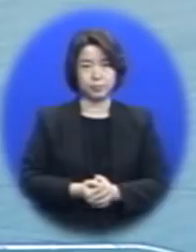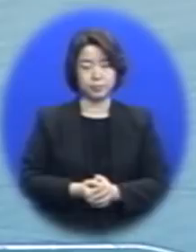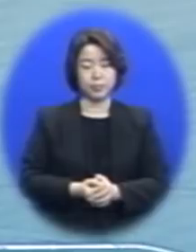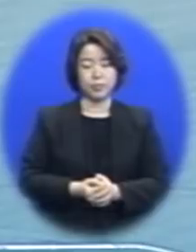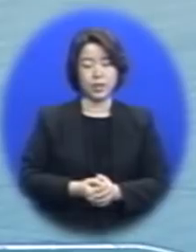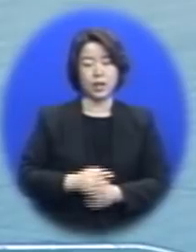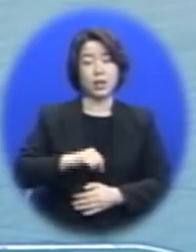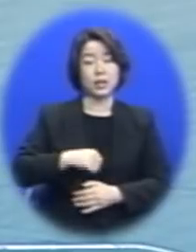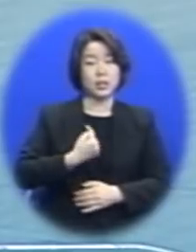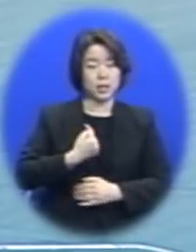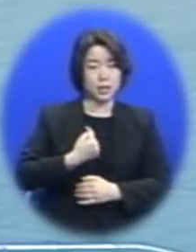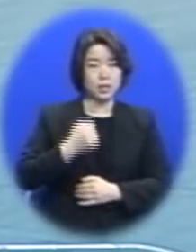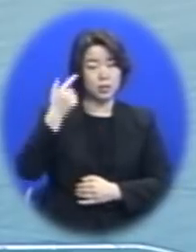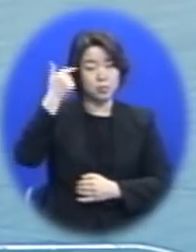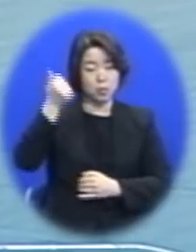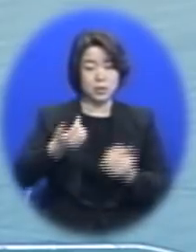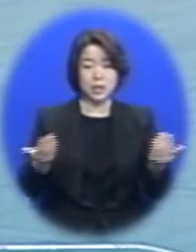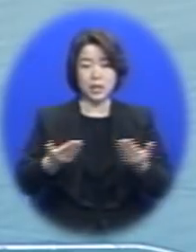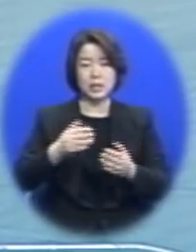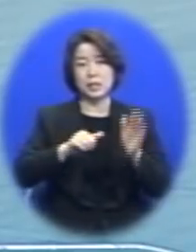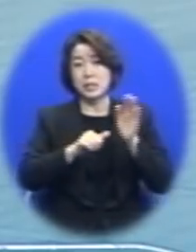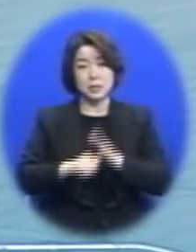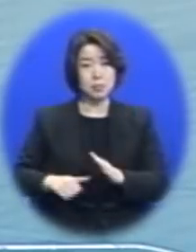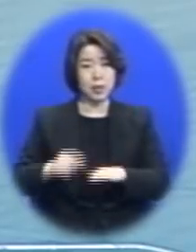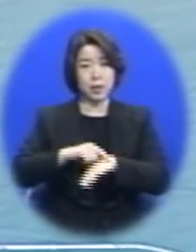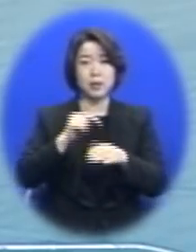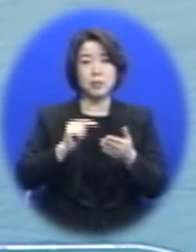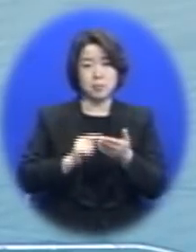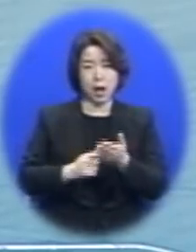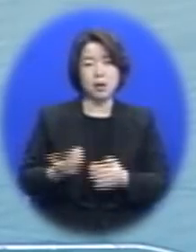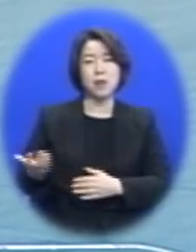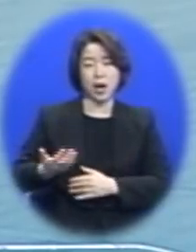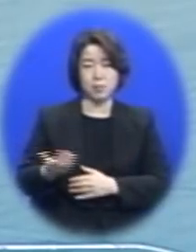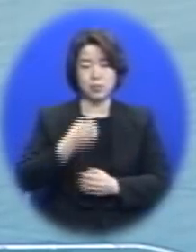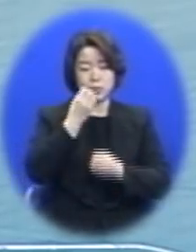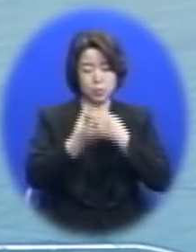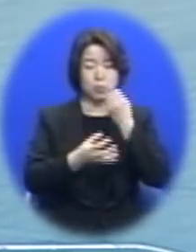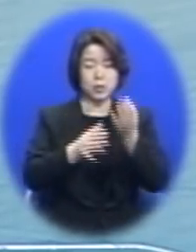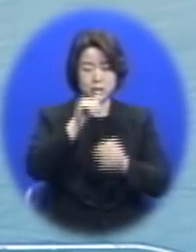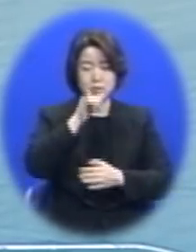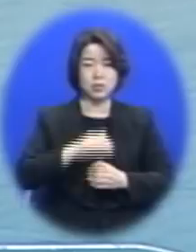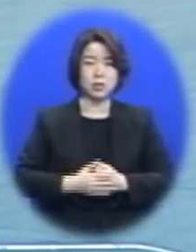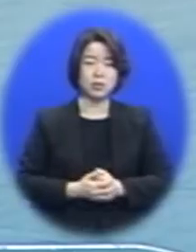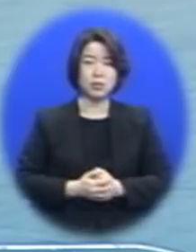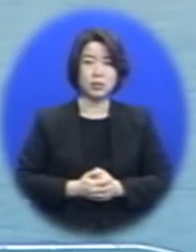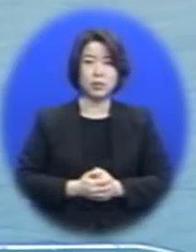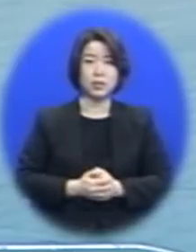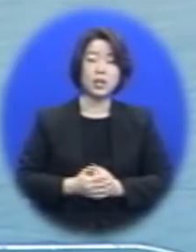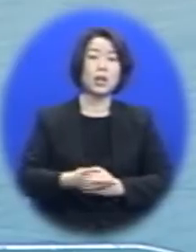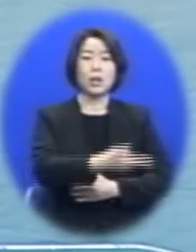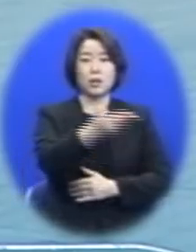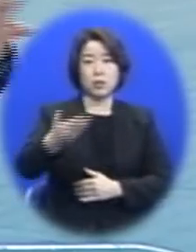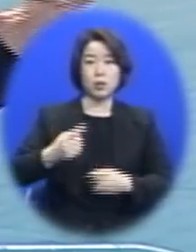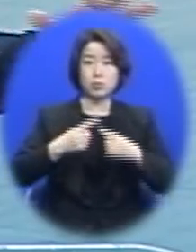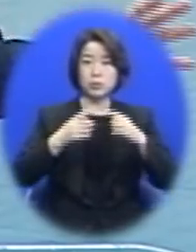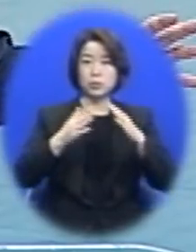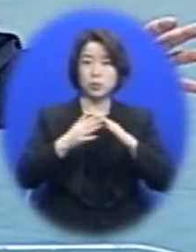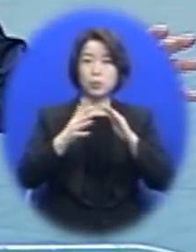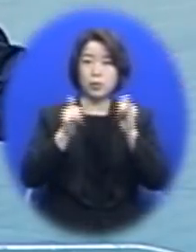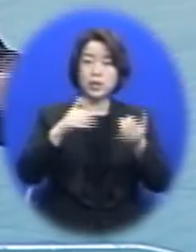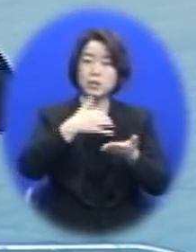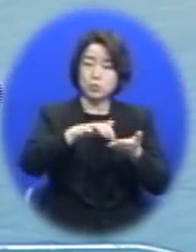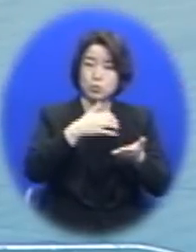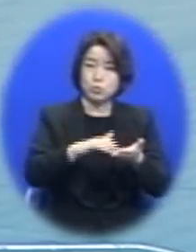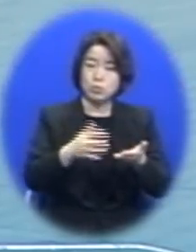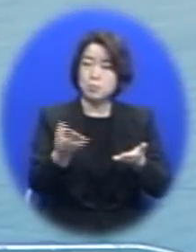당신의 목회의 실패 했노라고 그런 마음 아픈 고백을 하셨어요 여러분 교인 수가 얼마나 몇